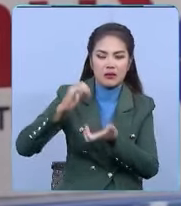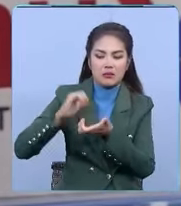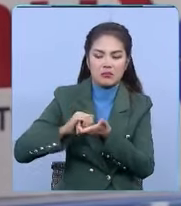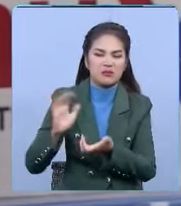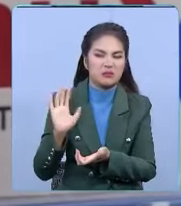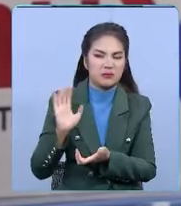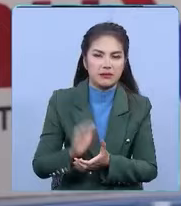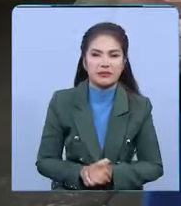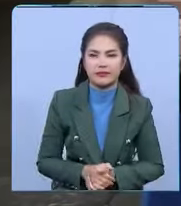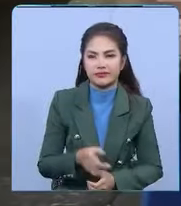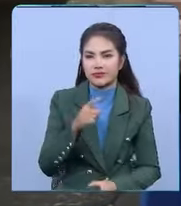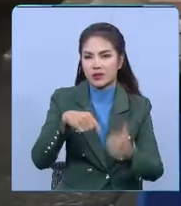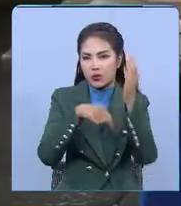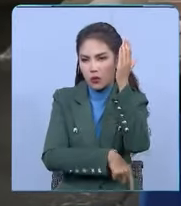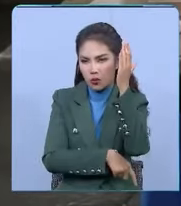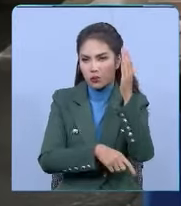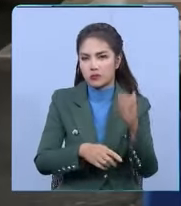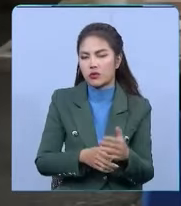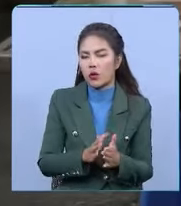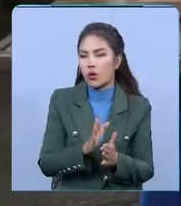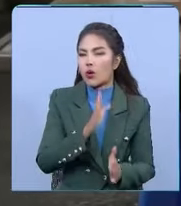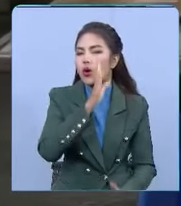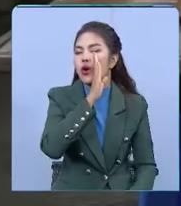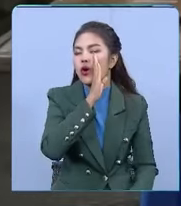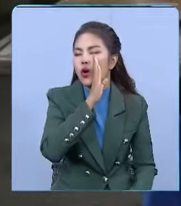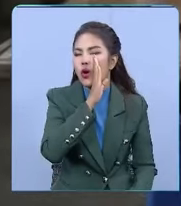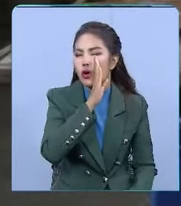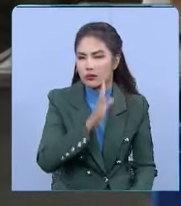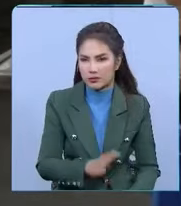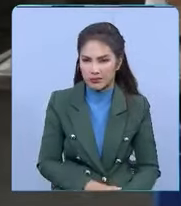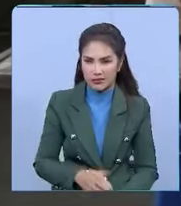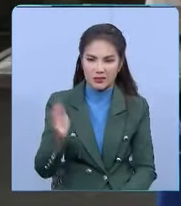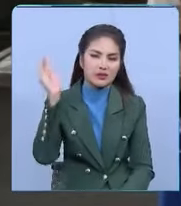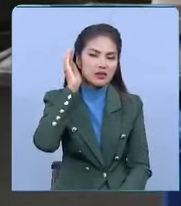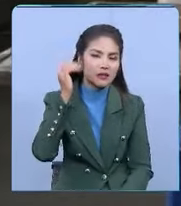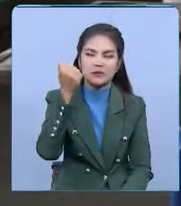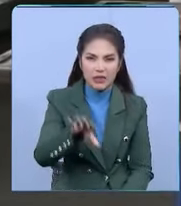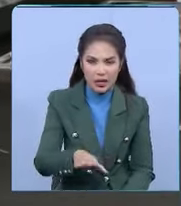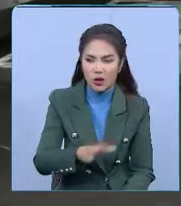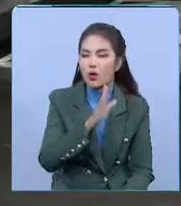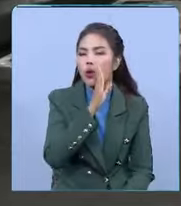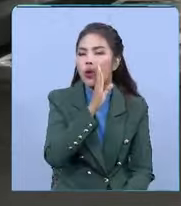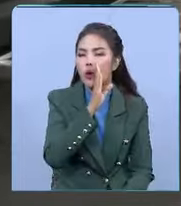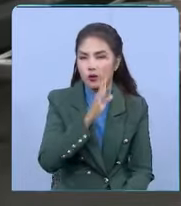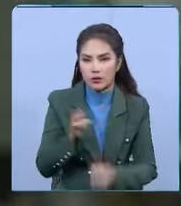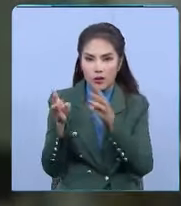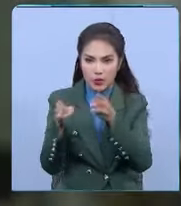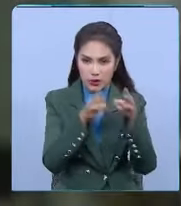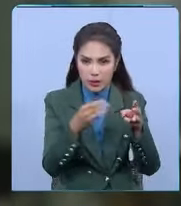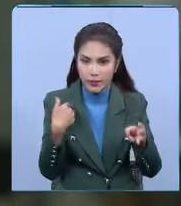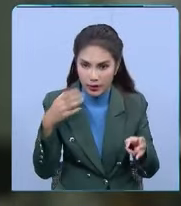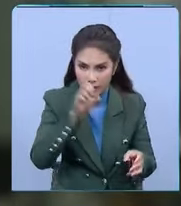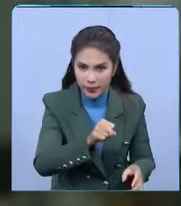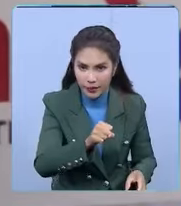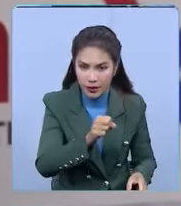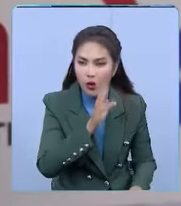โกหก คนโกหกนั่นหมายความว่าไว้ใจไม่ได้ ไว้ใจไม่ได้ แล้วเรามีวิธีจับโกหกไหมฮะมีลุงป้อมมีวิธีจับโกหก